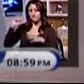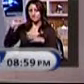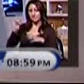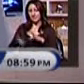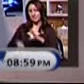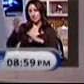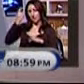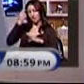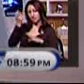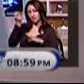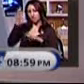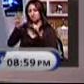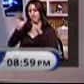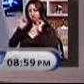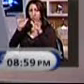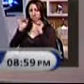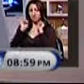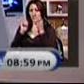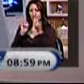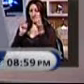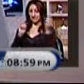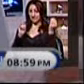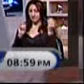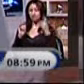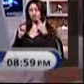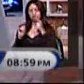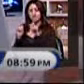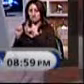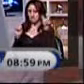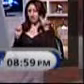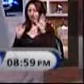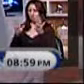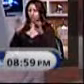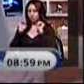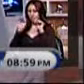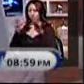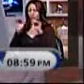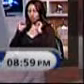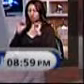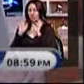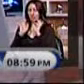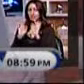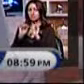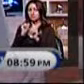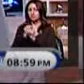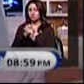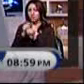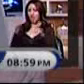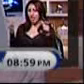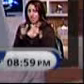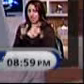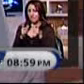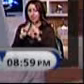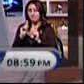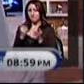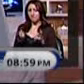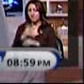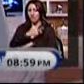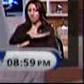شايف أن هذه الاستقالات هي الحل؟ طبعا هي الحل، لأن أنت لم تترك لهم، هو أنت كنت اجتمعت بيهم